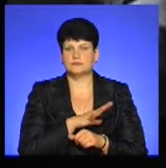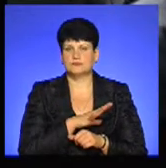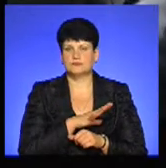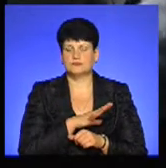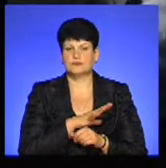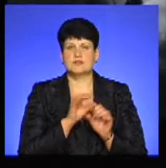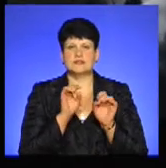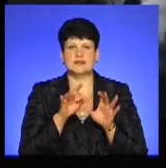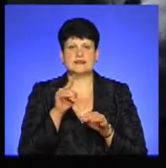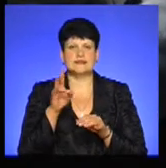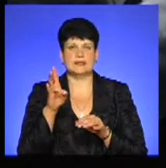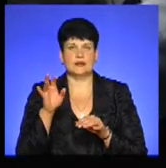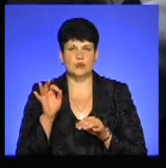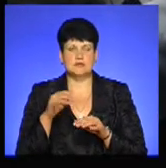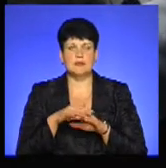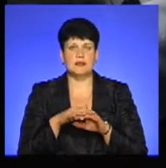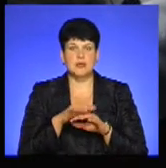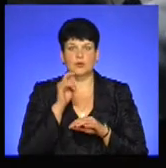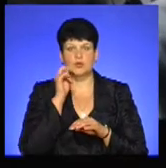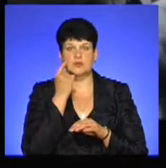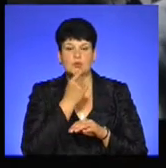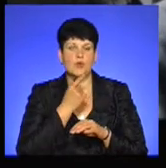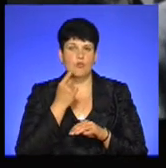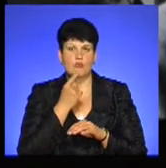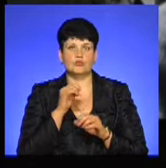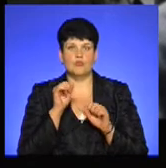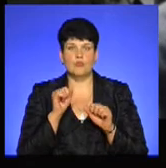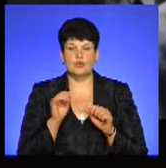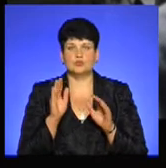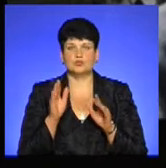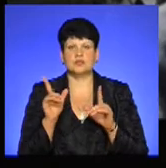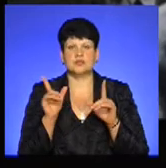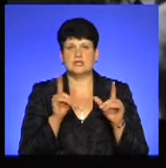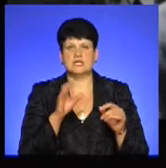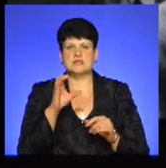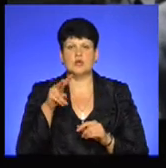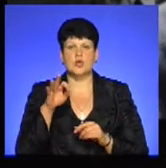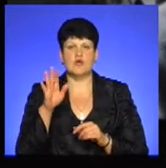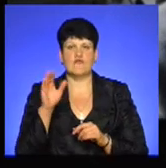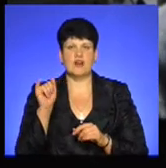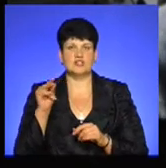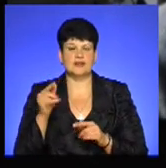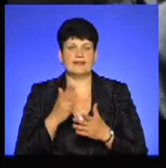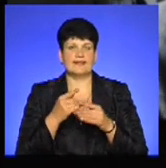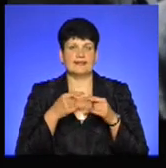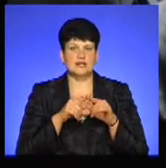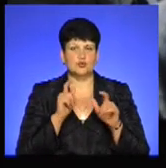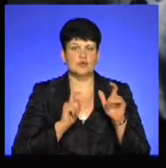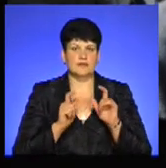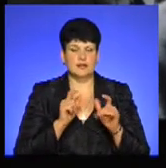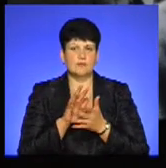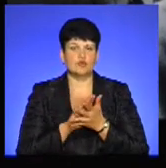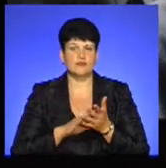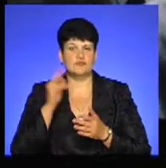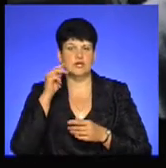ЗНО з математики, з української мови. То можна їхати в Словаччину, там є технічний університет, проводиться навчання на українській